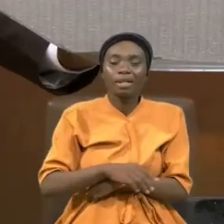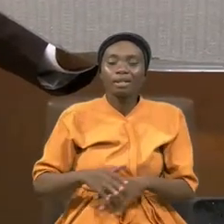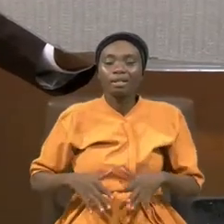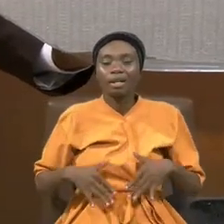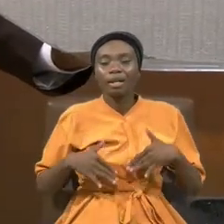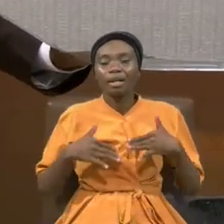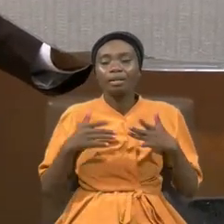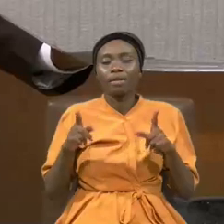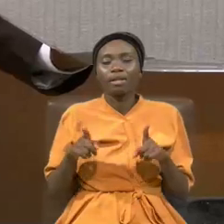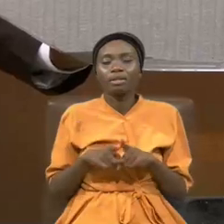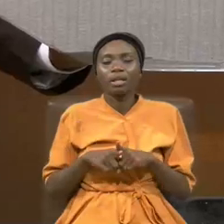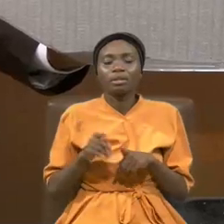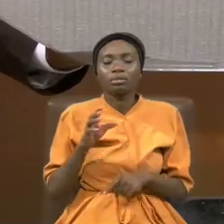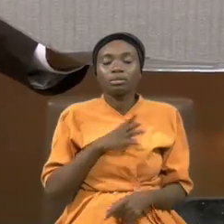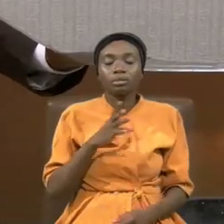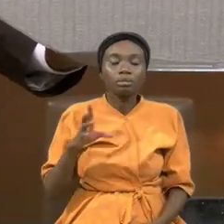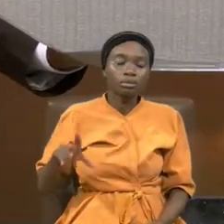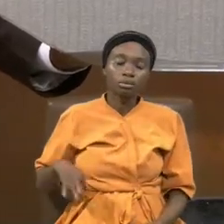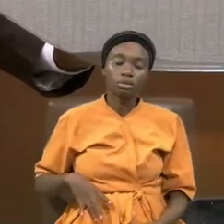en vivant comme Christ.